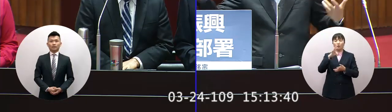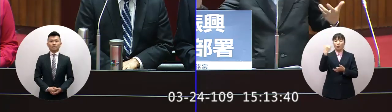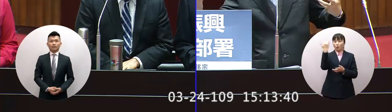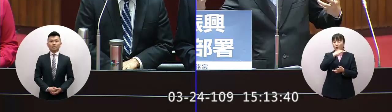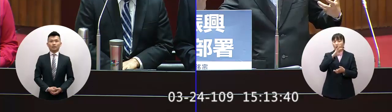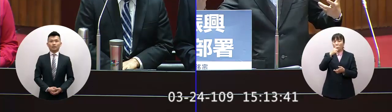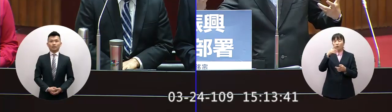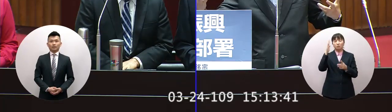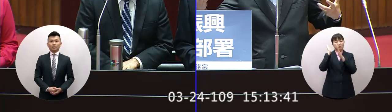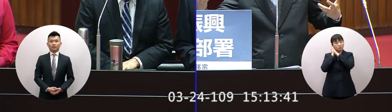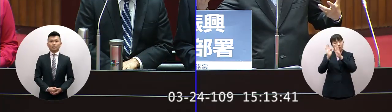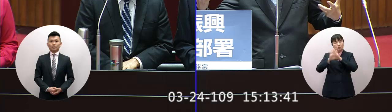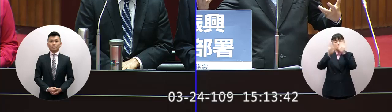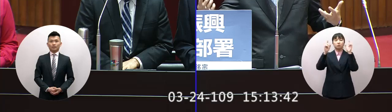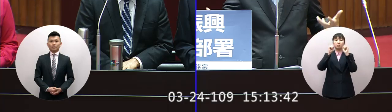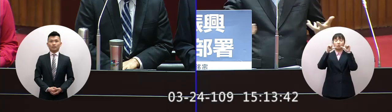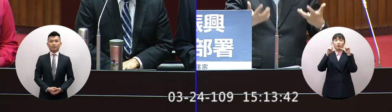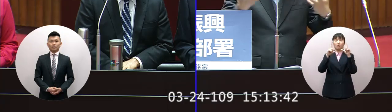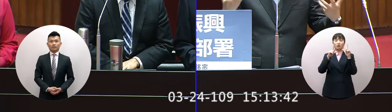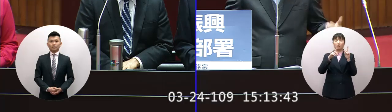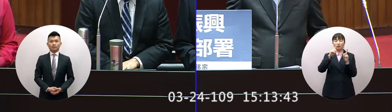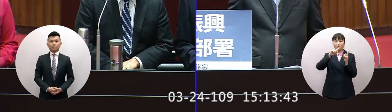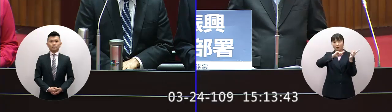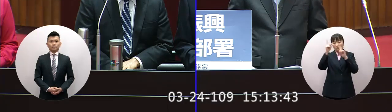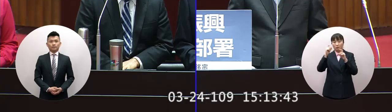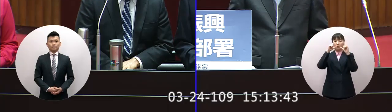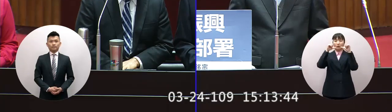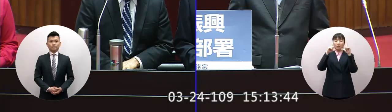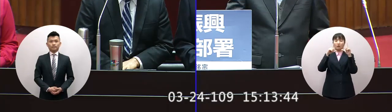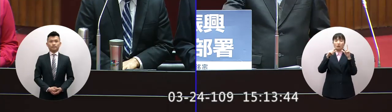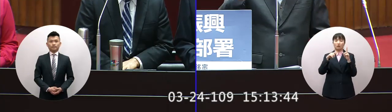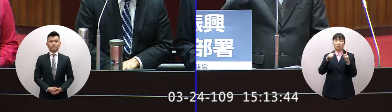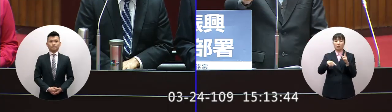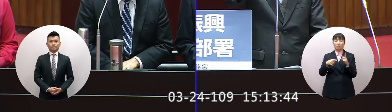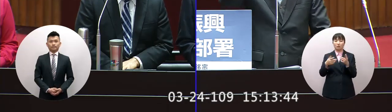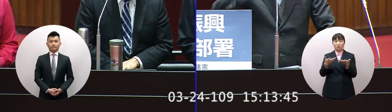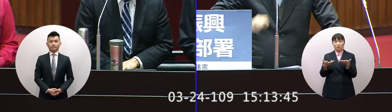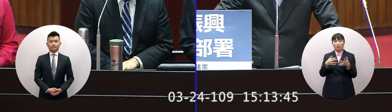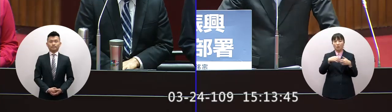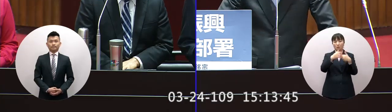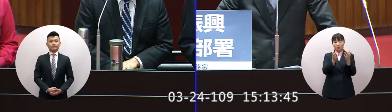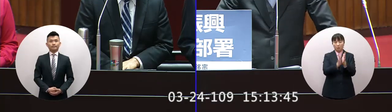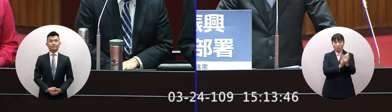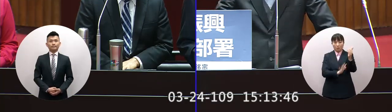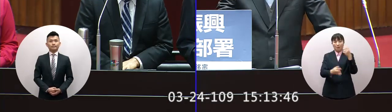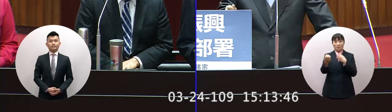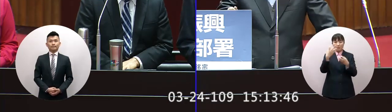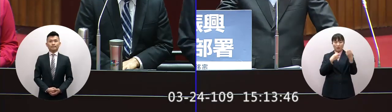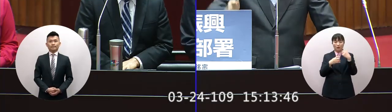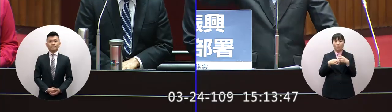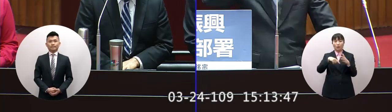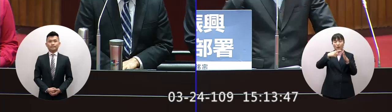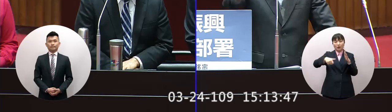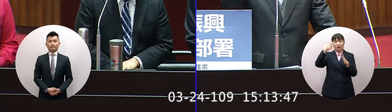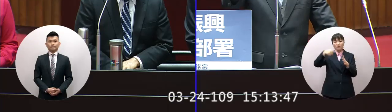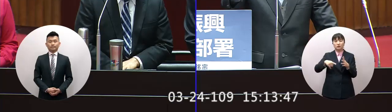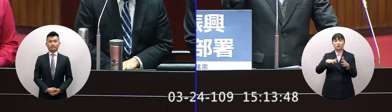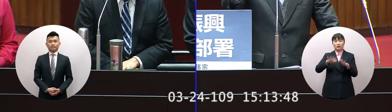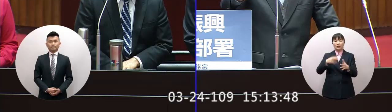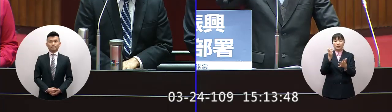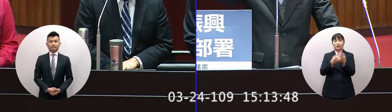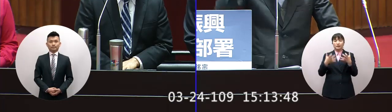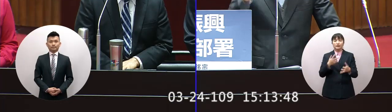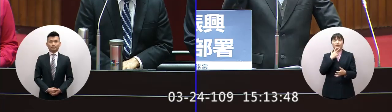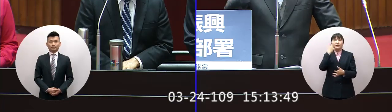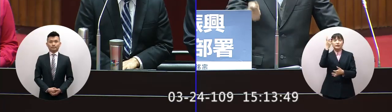过睡觉，一天醒来，部会所长来跟你报告，院长，现在问题